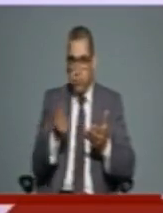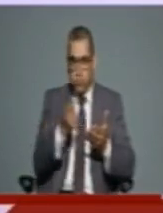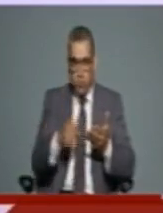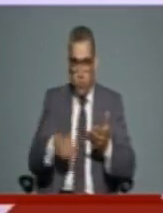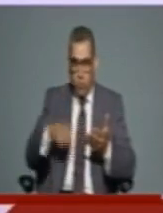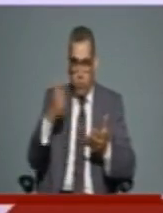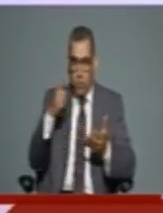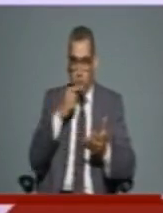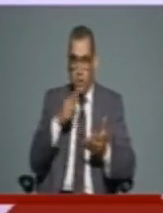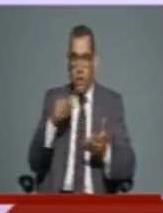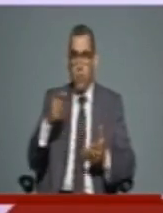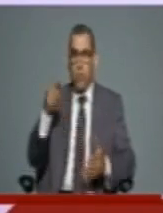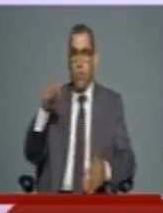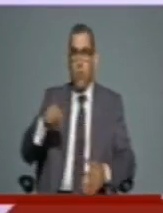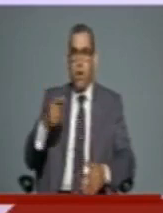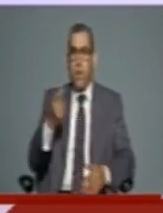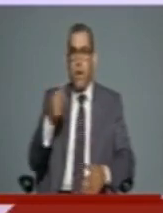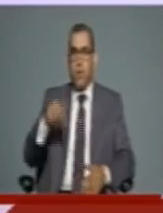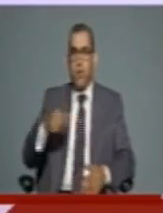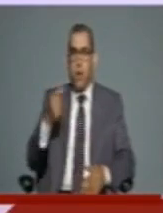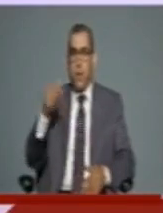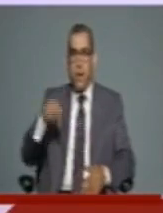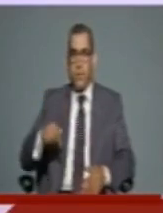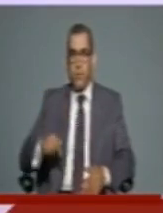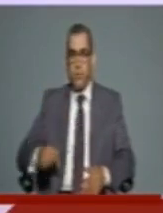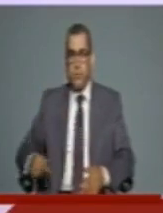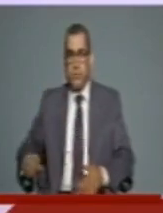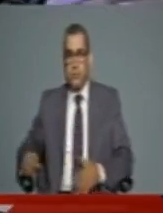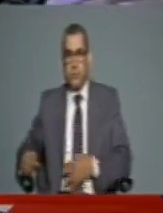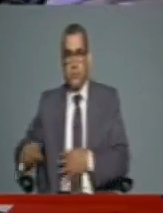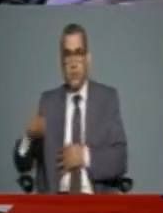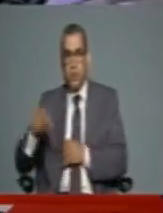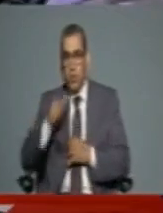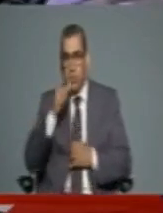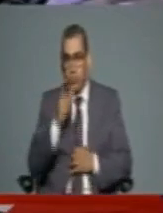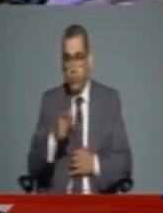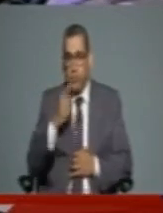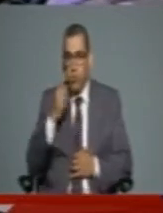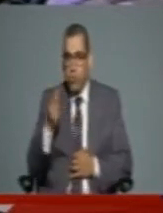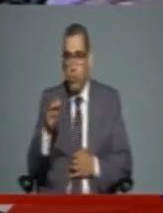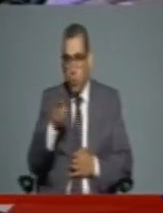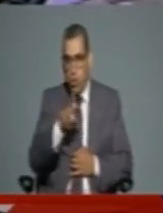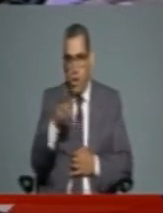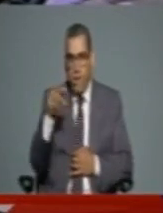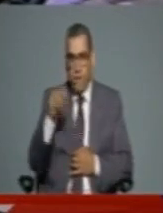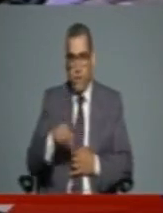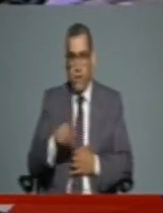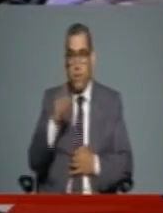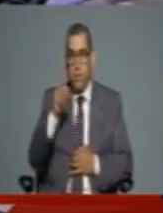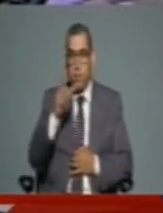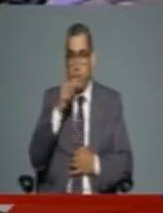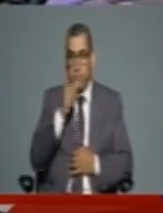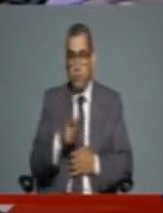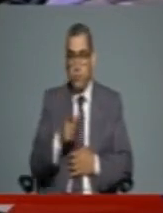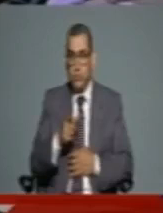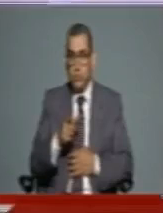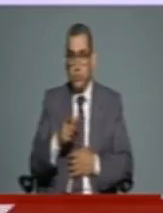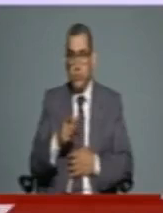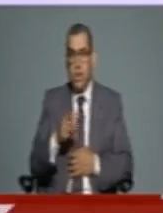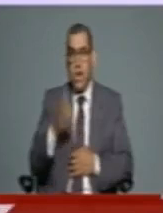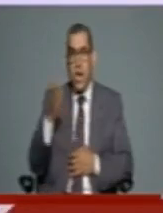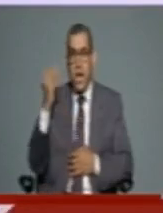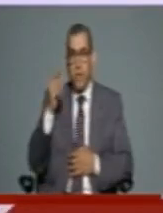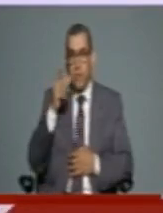لك دلوقتي بكذا دلوقتي بكذا. صحيح هناك اختلافات، انما يمكن كنا بنتكلم مع